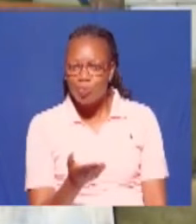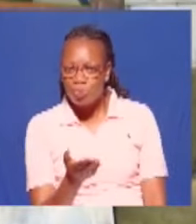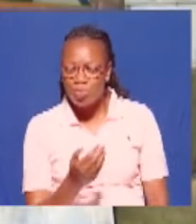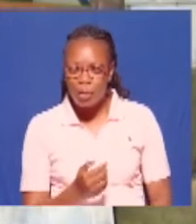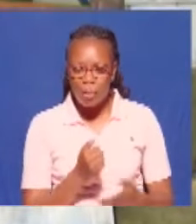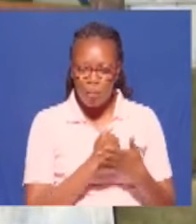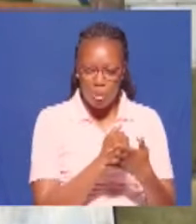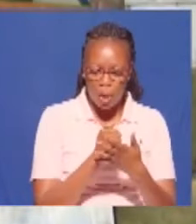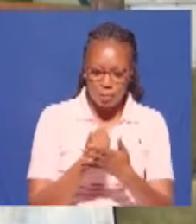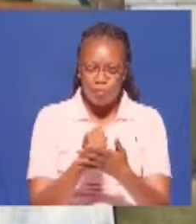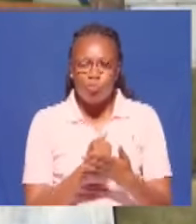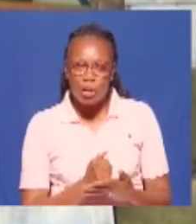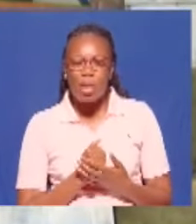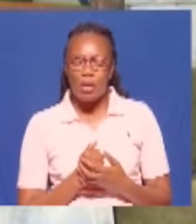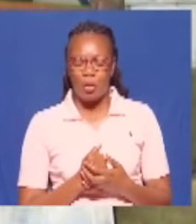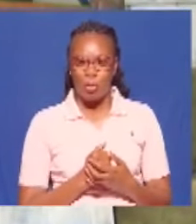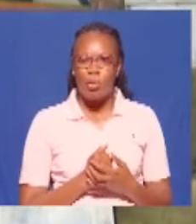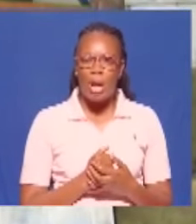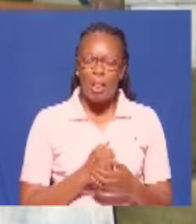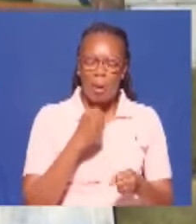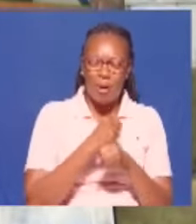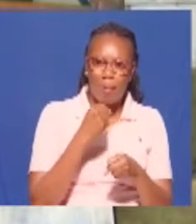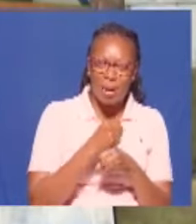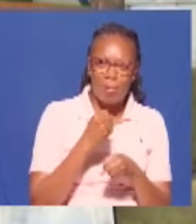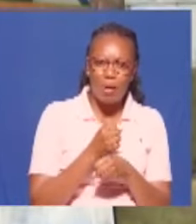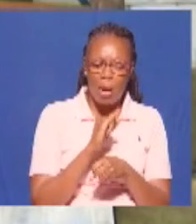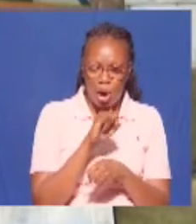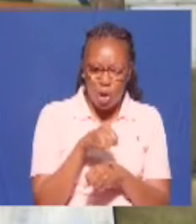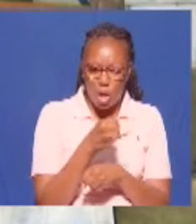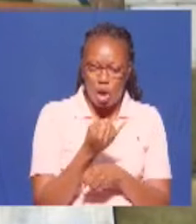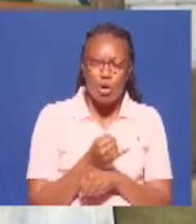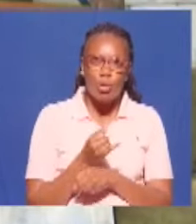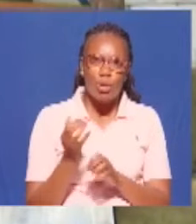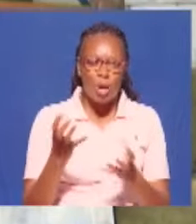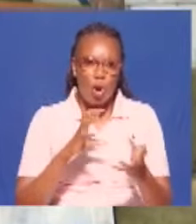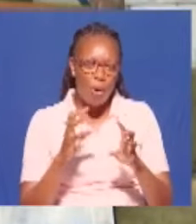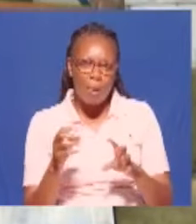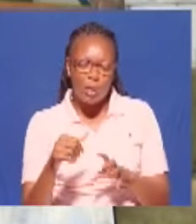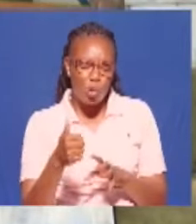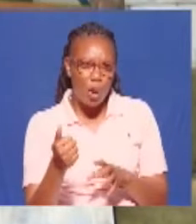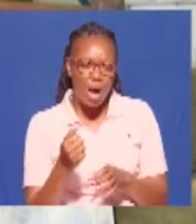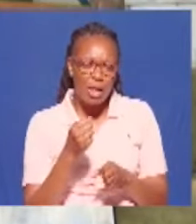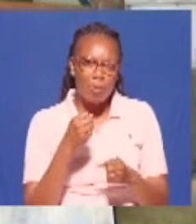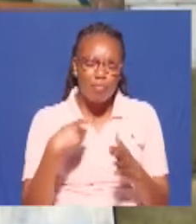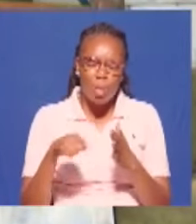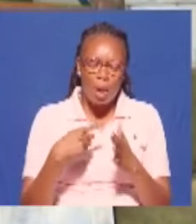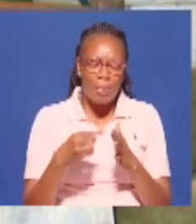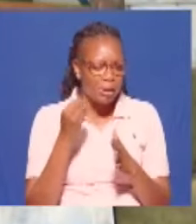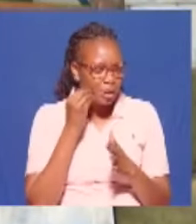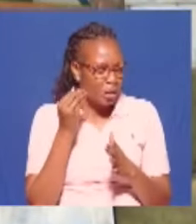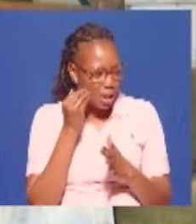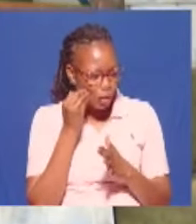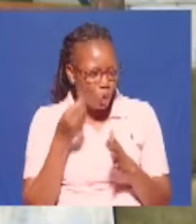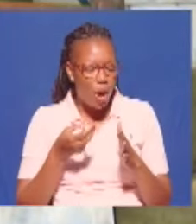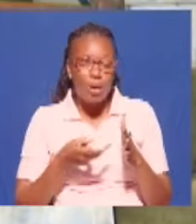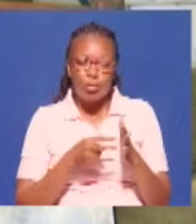usaidia kutengeza maji tamu kwa wingi kilinganishwa na blender au kwa njia ya kibinafsi. Hivyo uleta faida tele iwapo